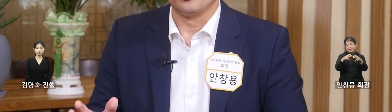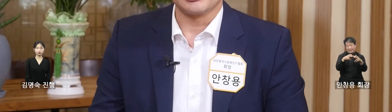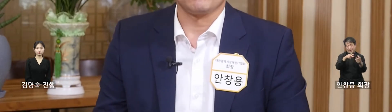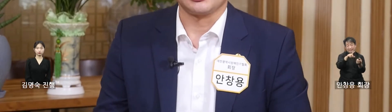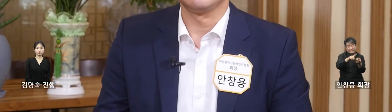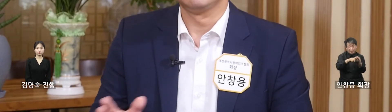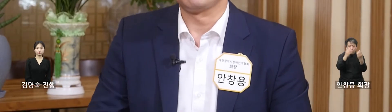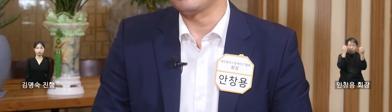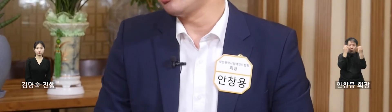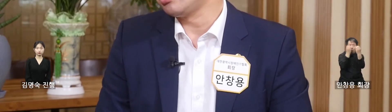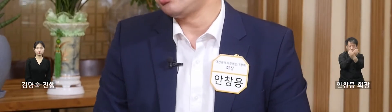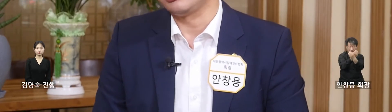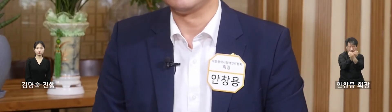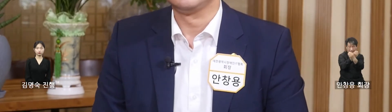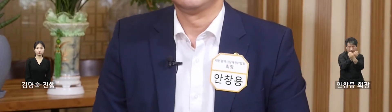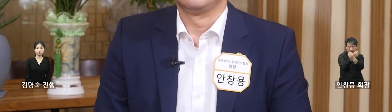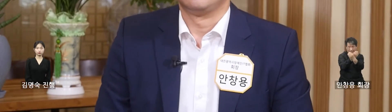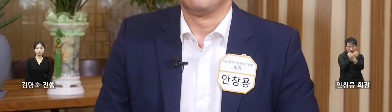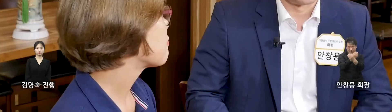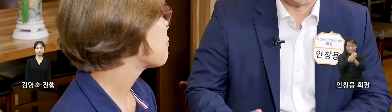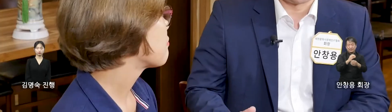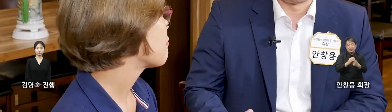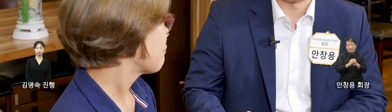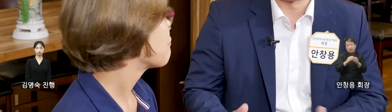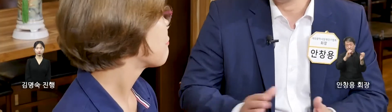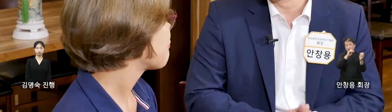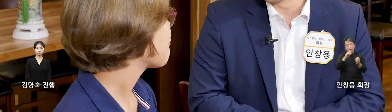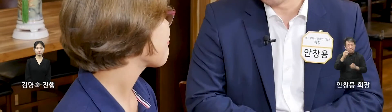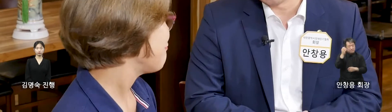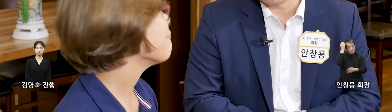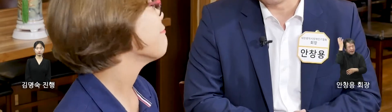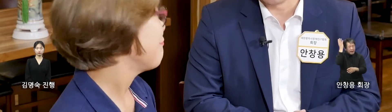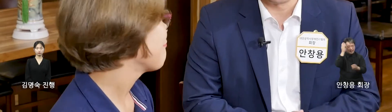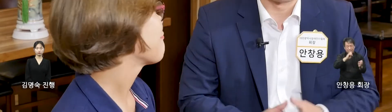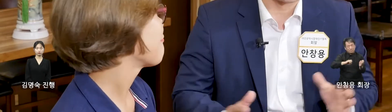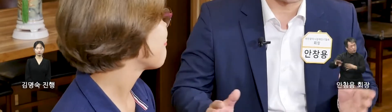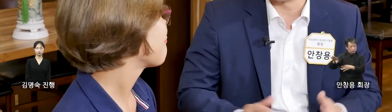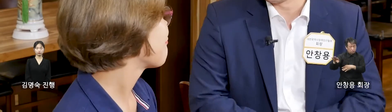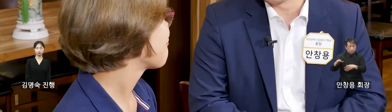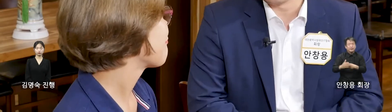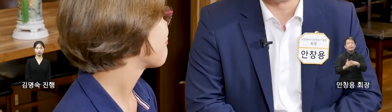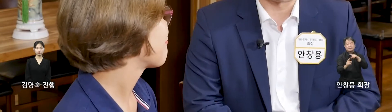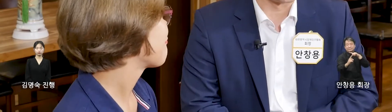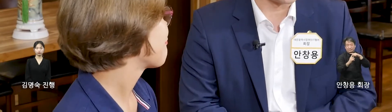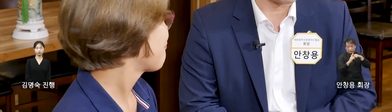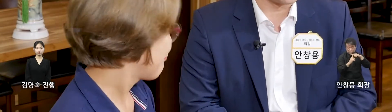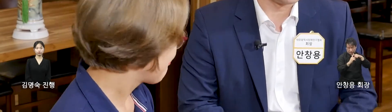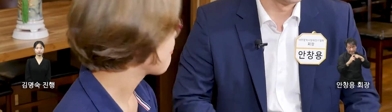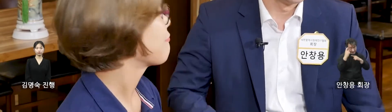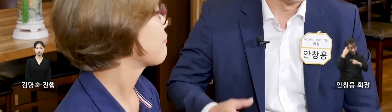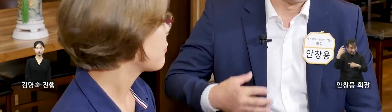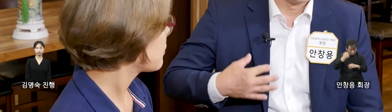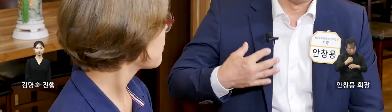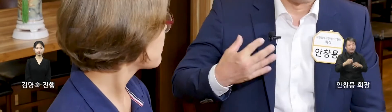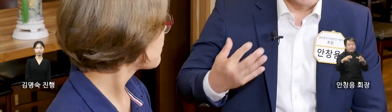대한 오해와 편견을 버리시고 긍정적인 사고로 우리 장애인들을 대해주셨으면